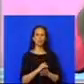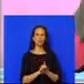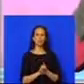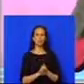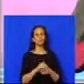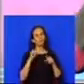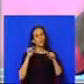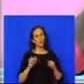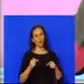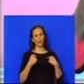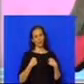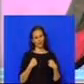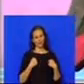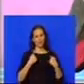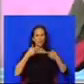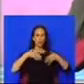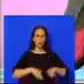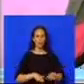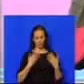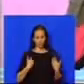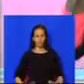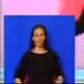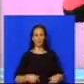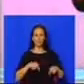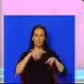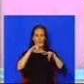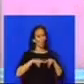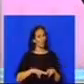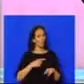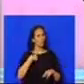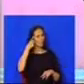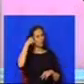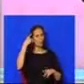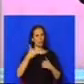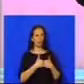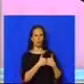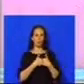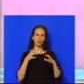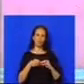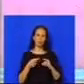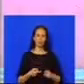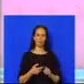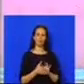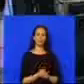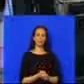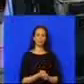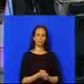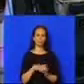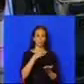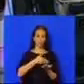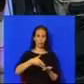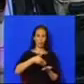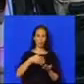שזאת אני ונולדתי ככה, ככה זה יישאר ואני יודעת להתמודד עם זה. וככה בהמשך לדברים